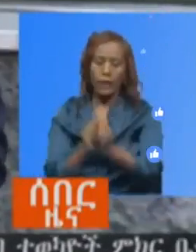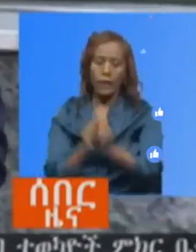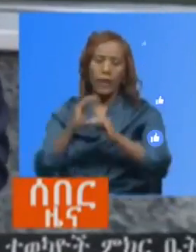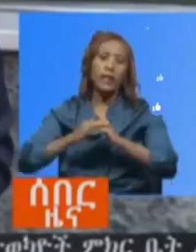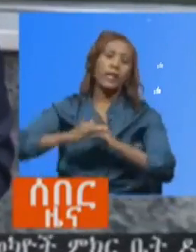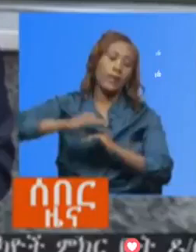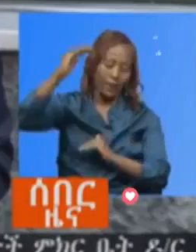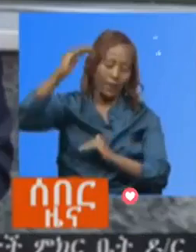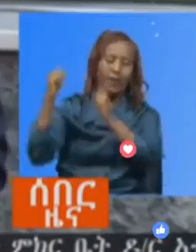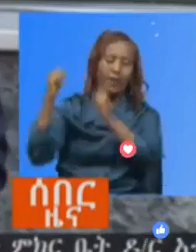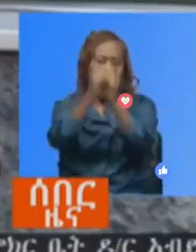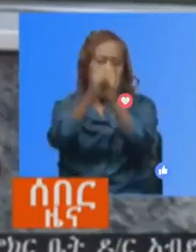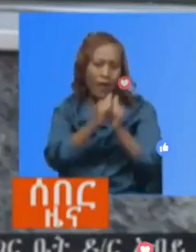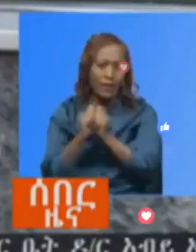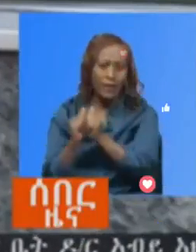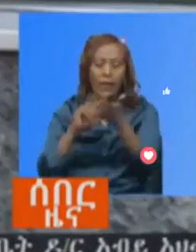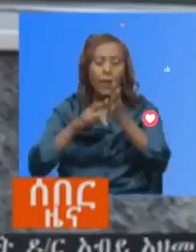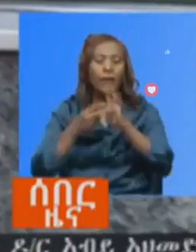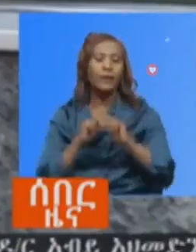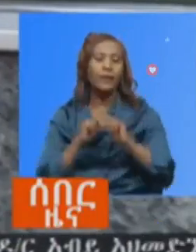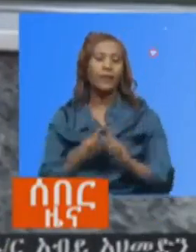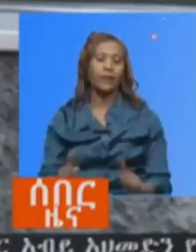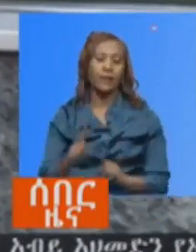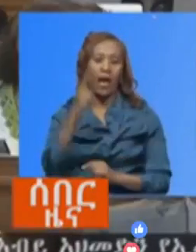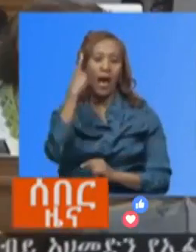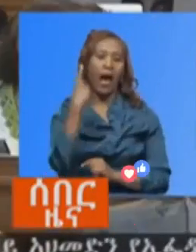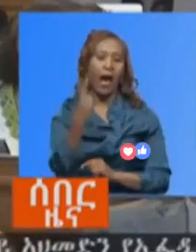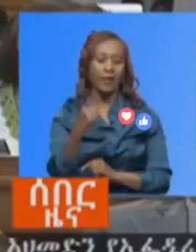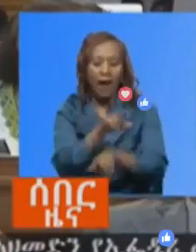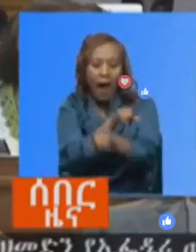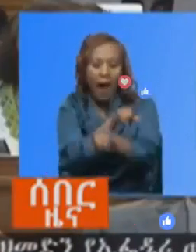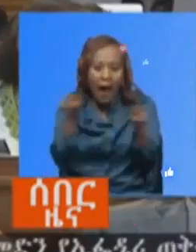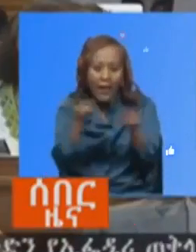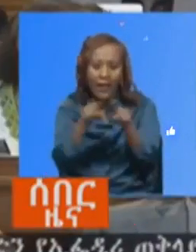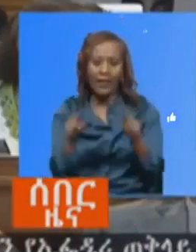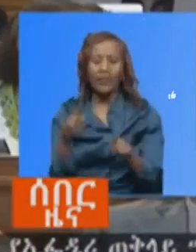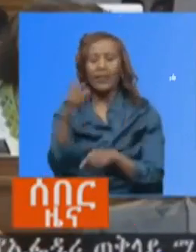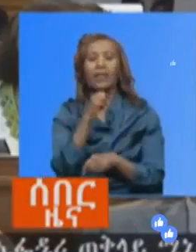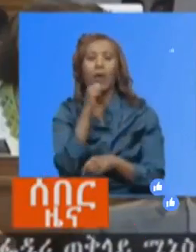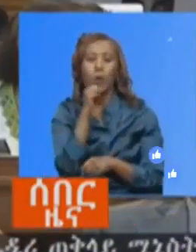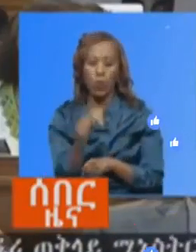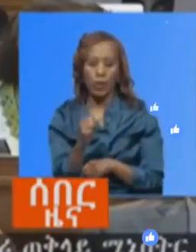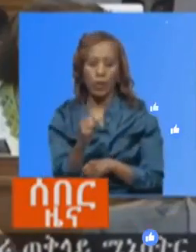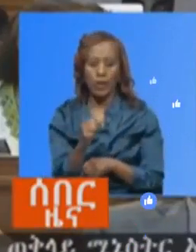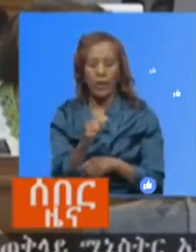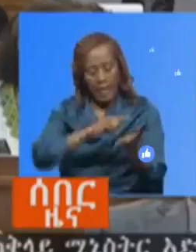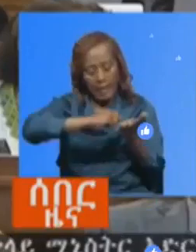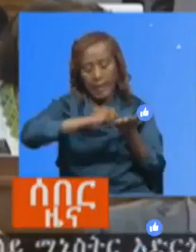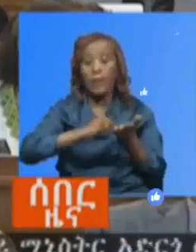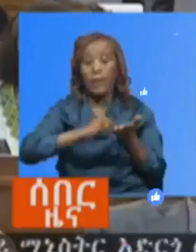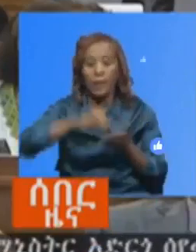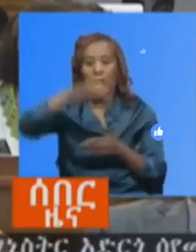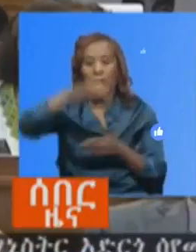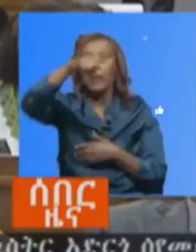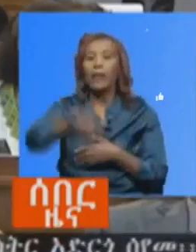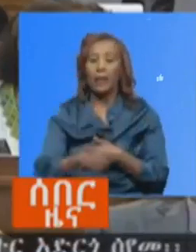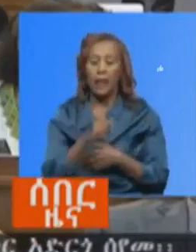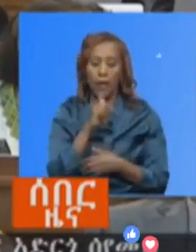ይበልጣል። አንድነት ማለት ግን አንድ አይነትነት ማለት እንዳልሆነ ሊሰመርበት